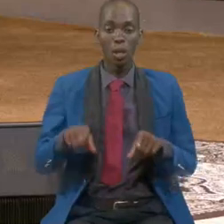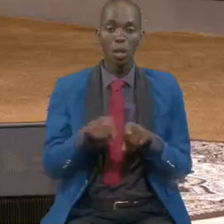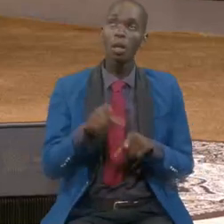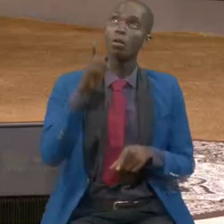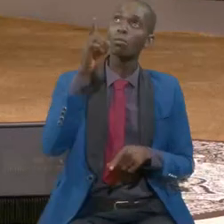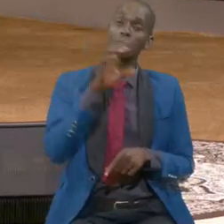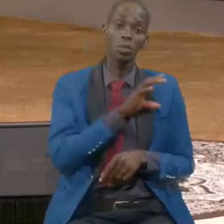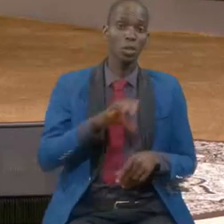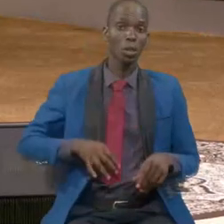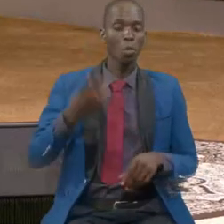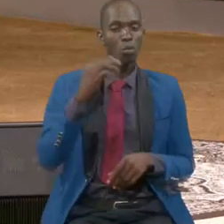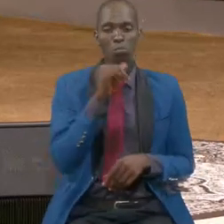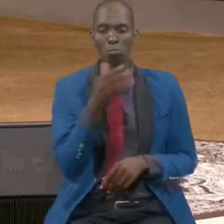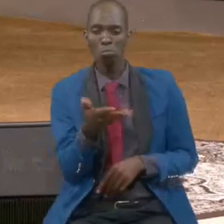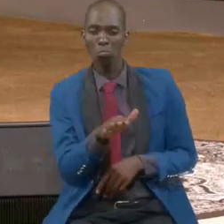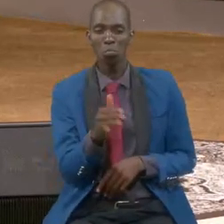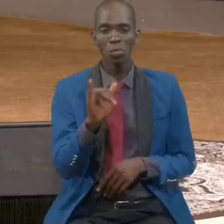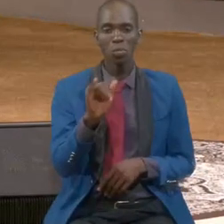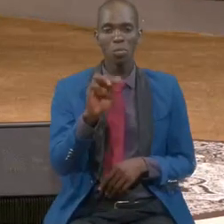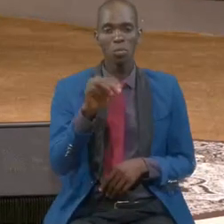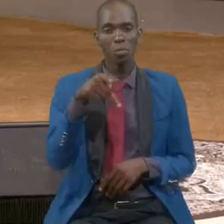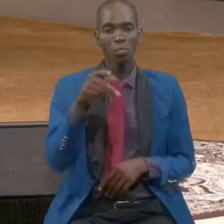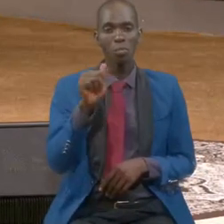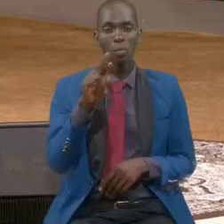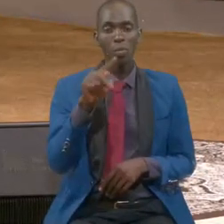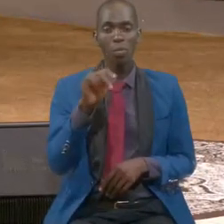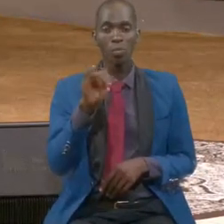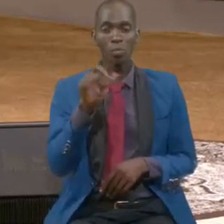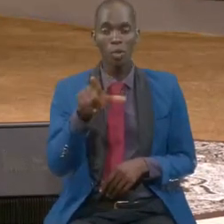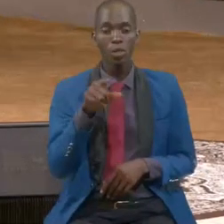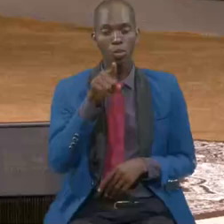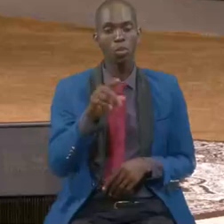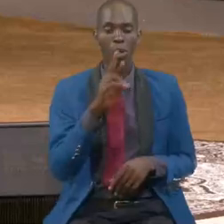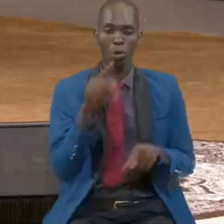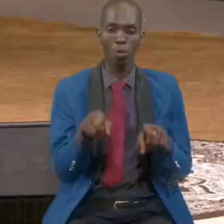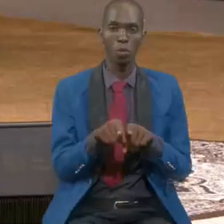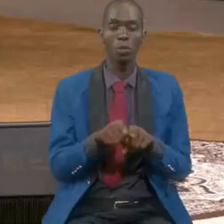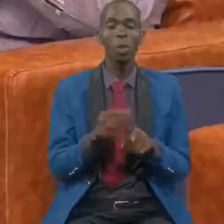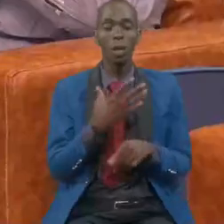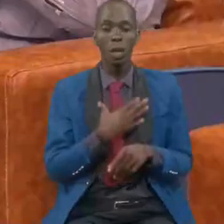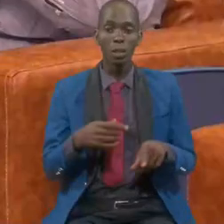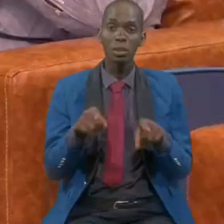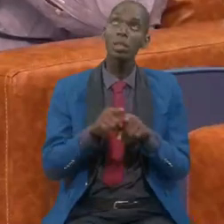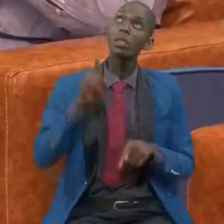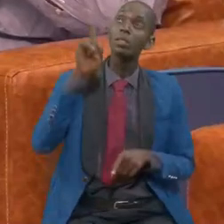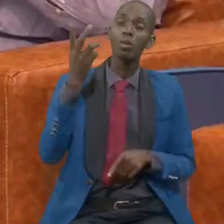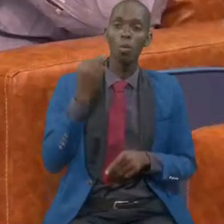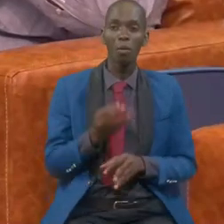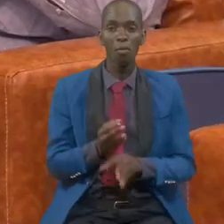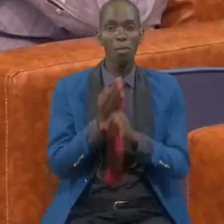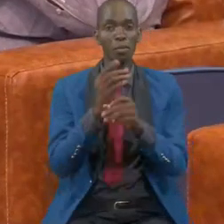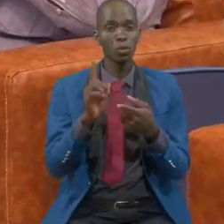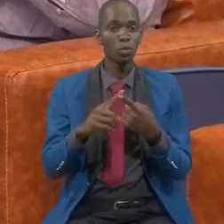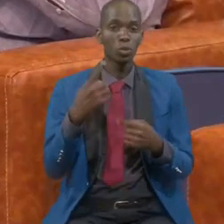était impartial, vous devenez impartial. Et comme il était fidèle à la parole,